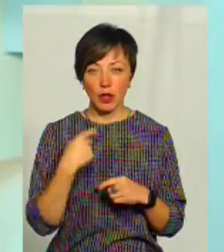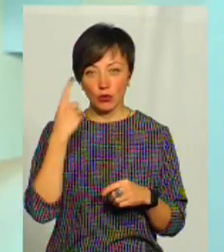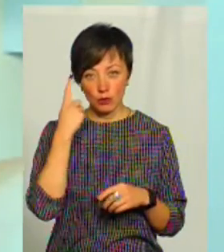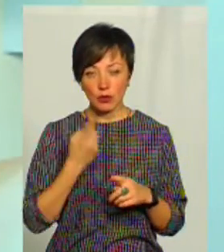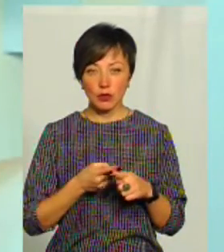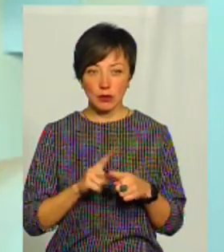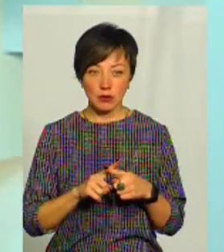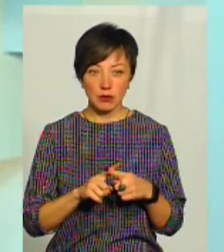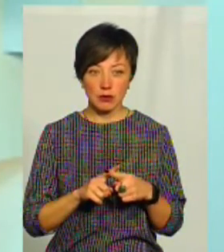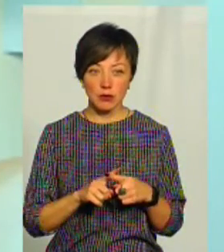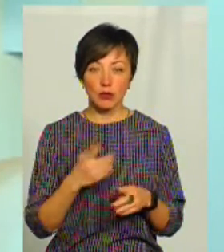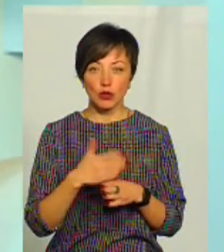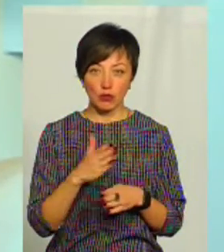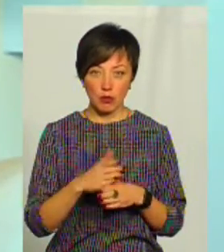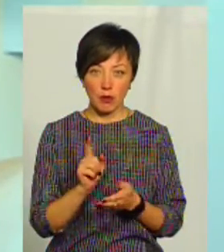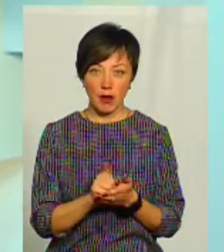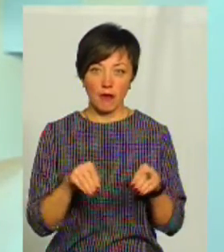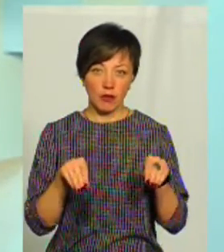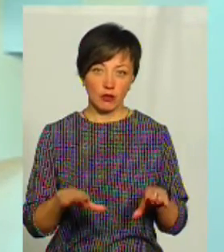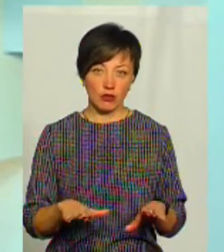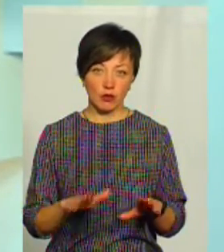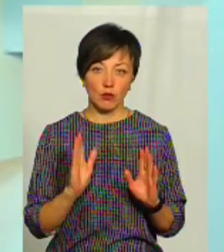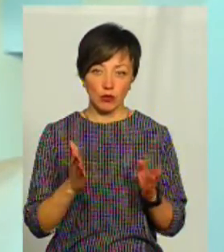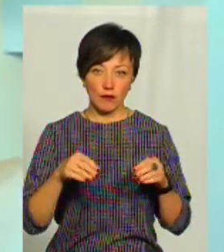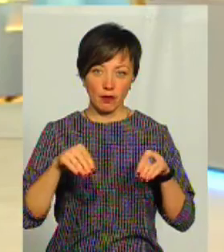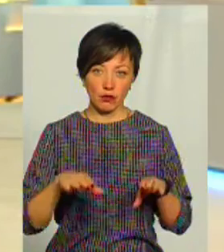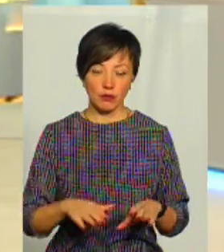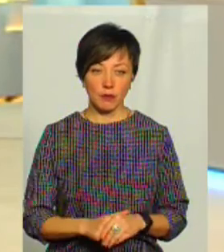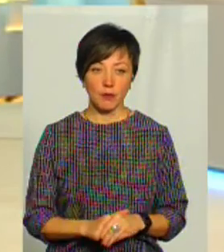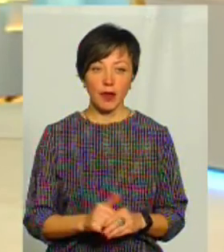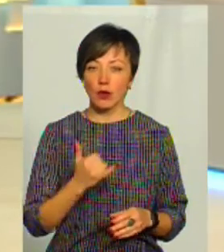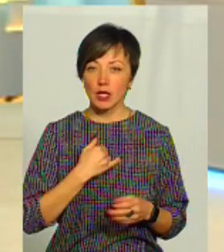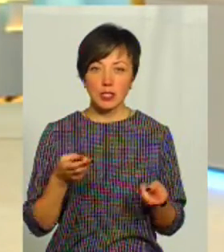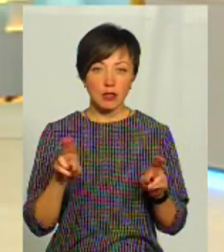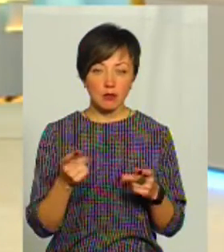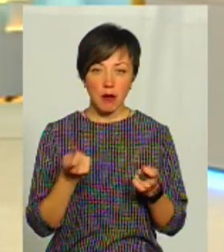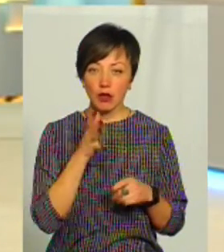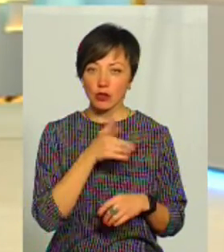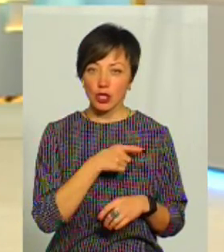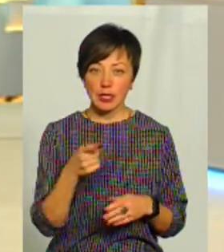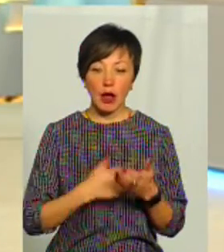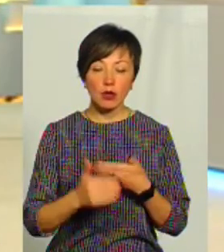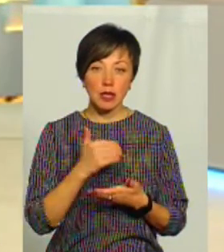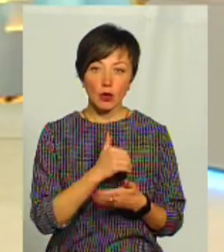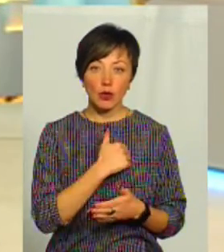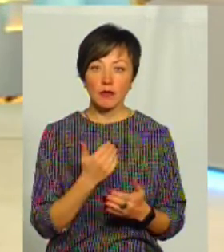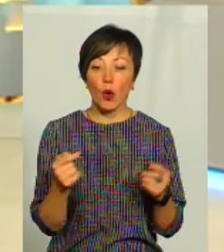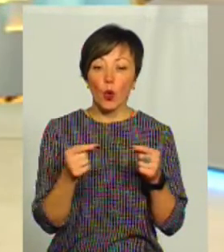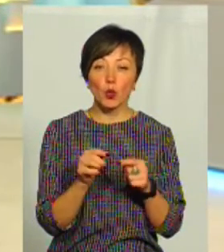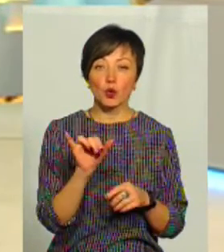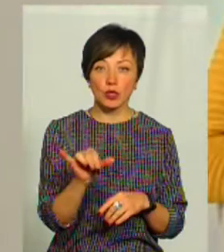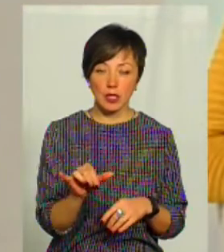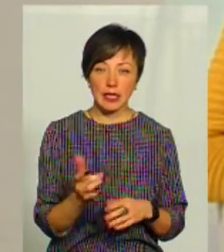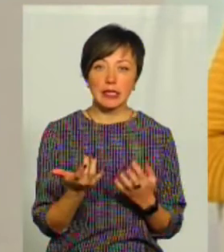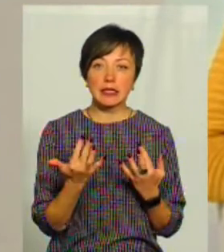я думаю, що вона поступово має вирішуватись і буде вирішуватись. В нас залишилось зовсім мало часу. Наостанок хотів просто